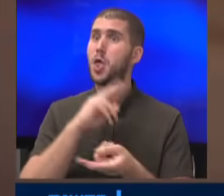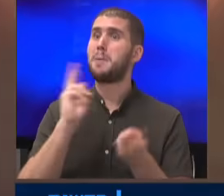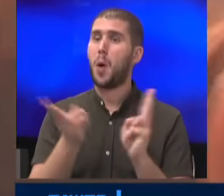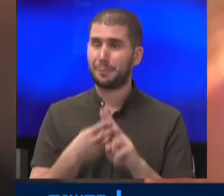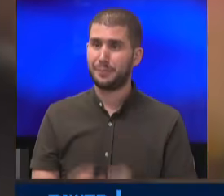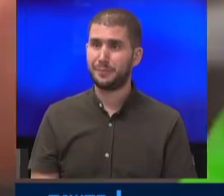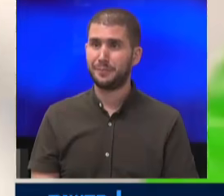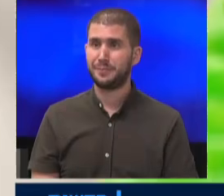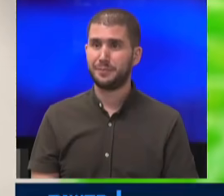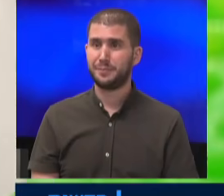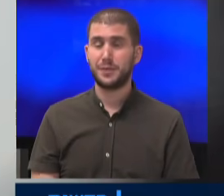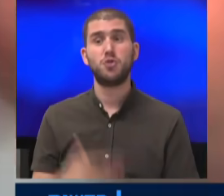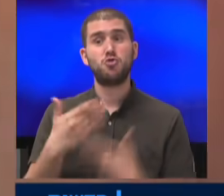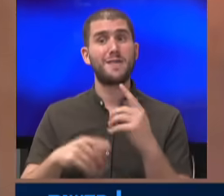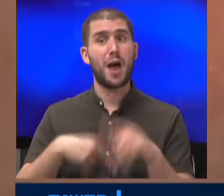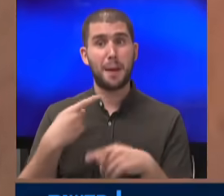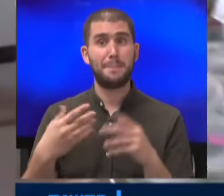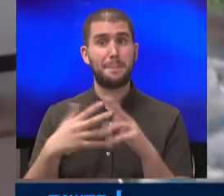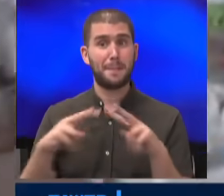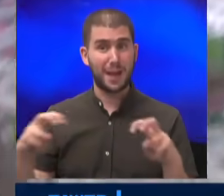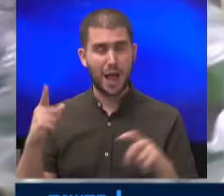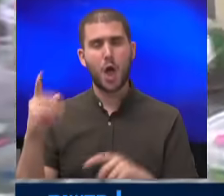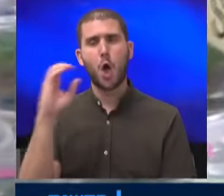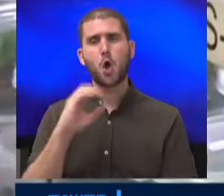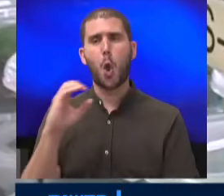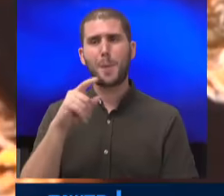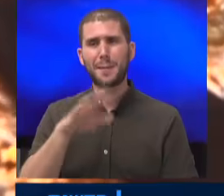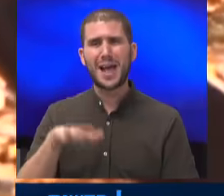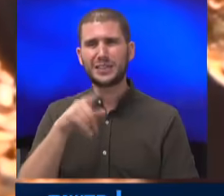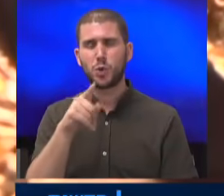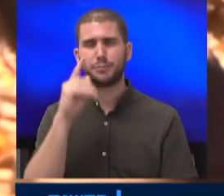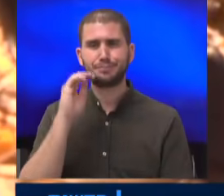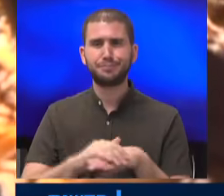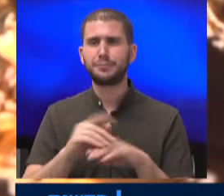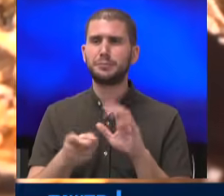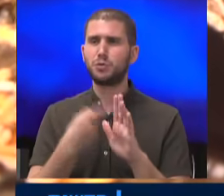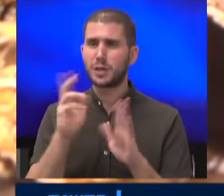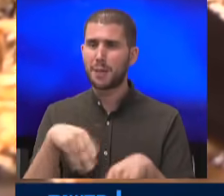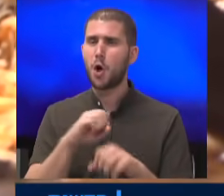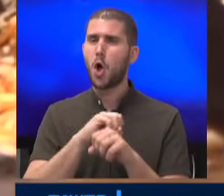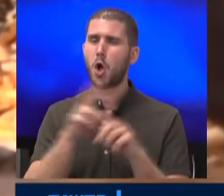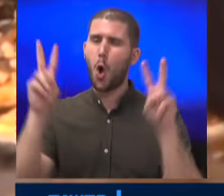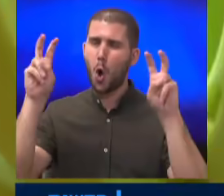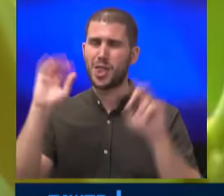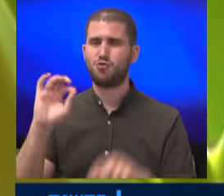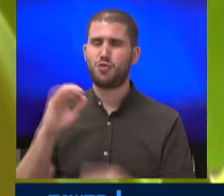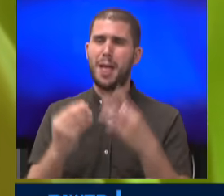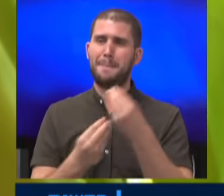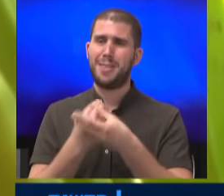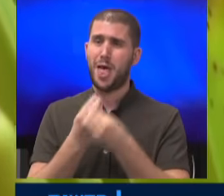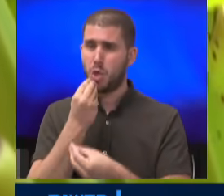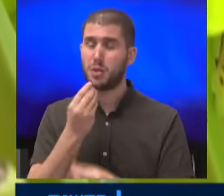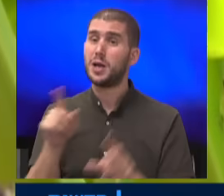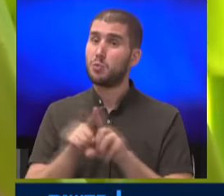הבא במחקר יהיה בקולומביה, באזור שבו התגלתה לראשונה הקורונה של הבננות. כפי שזה נראה היום,